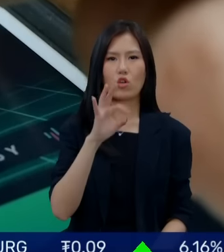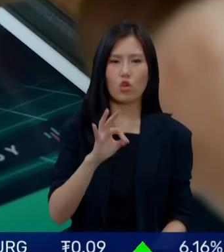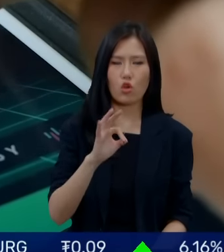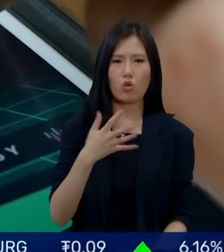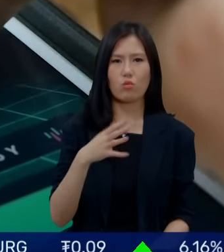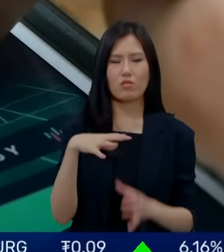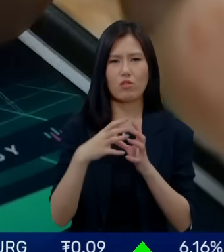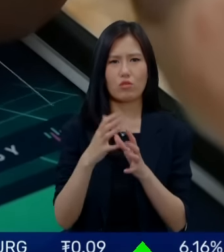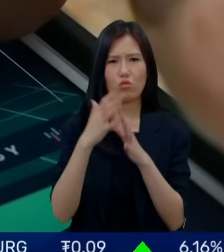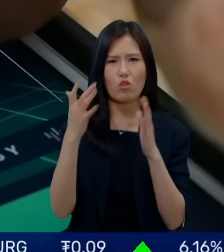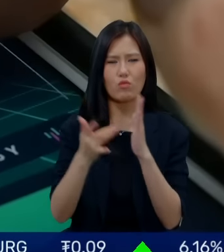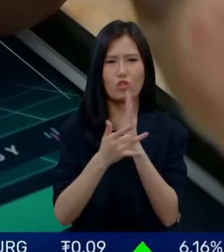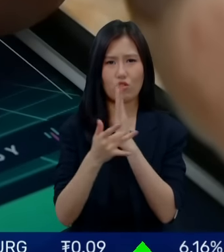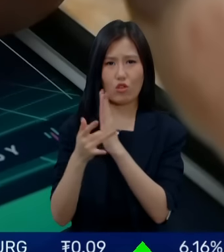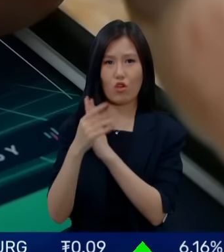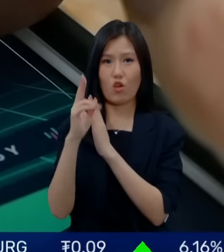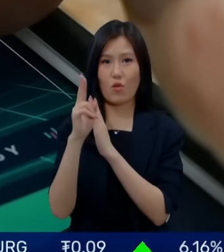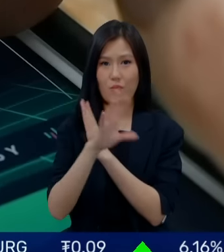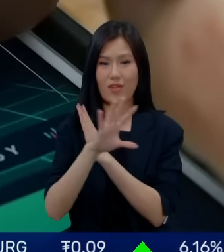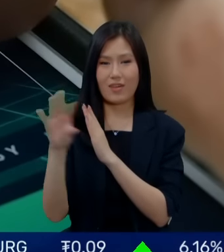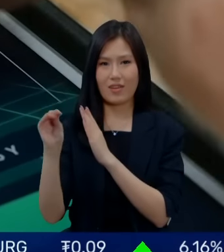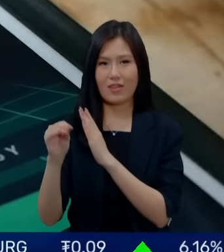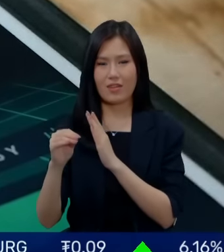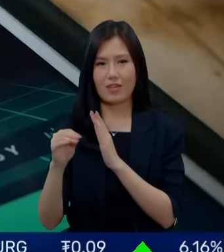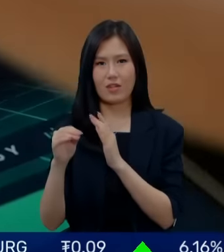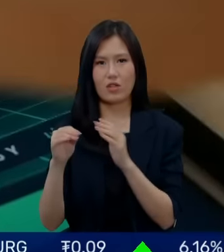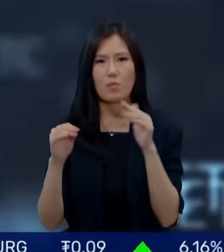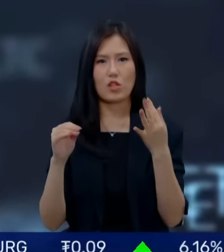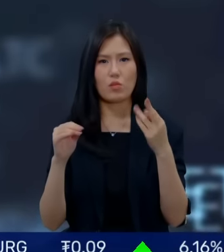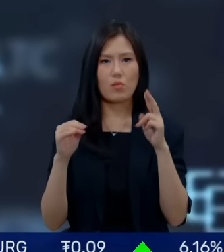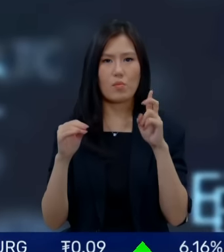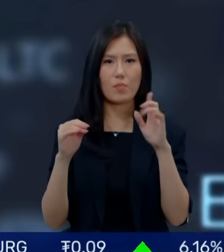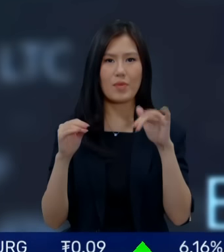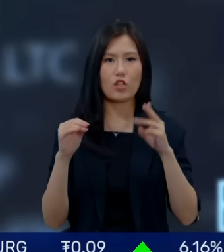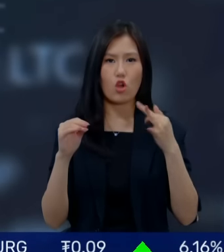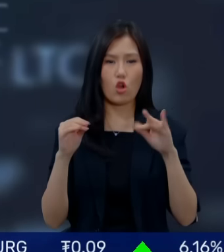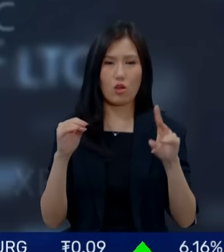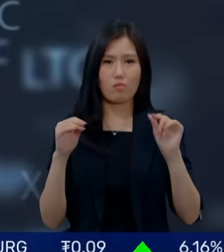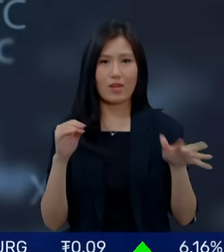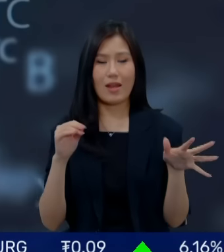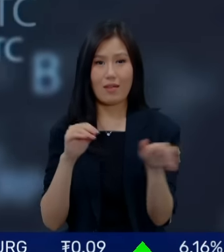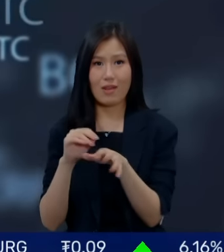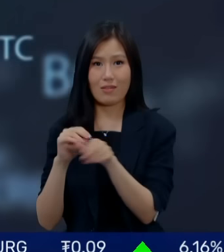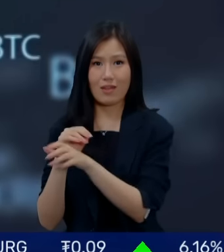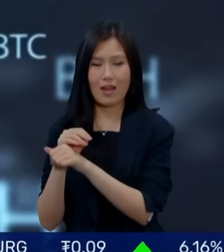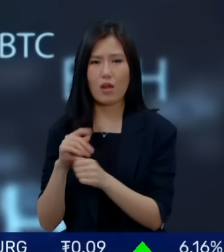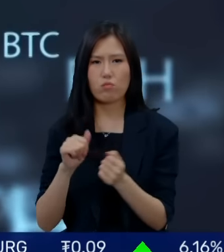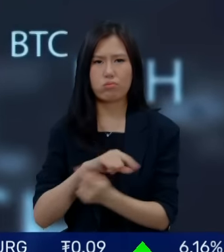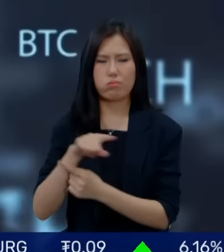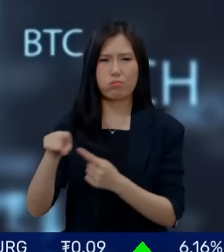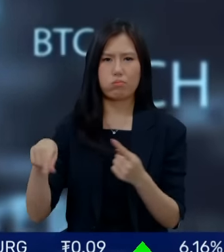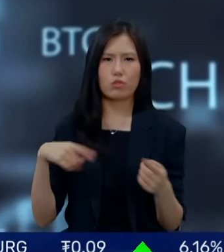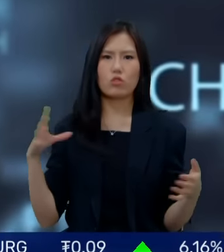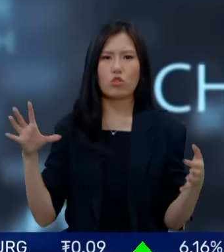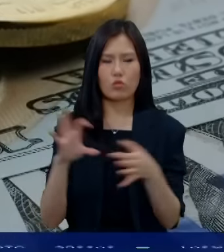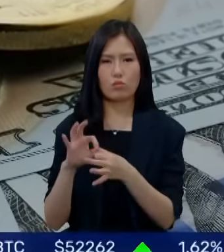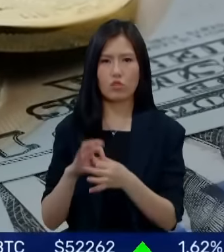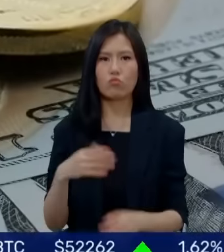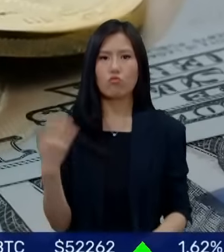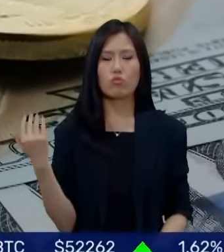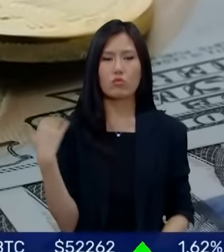томоохон технологийн компаниуд өөрсдийн хөрөнгөөрөө биткойн худалдан авсан энэ зах зээлд хөрөнгө эргэлтэхэд том нөлөө үзүүлж чадсан. Саяхан